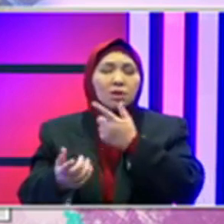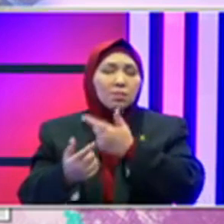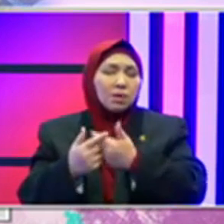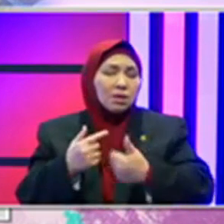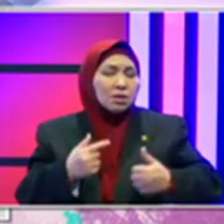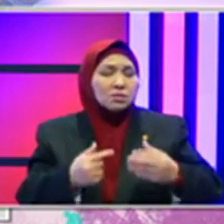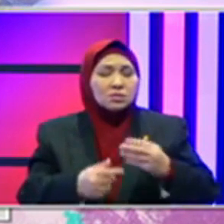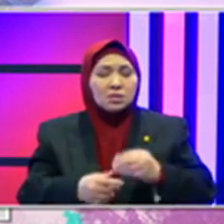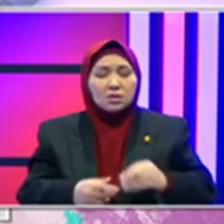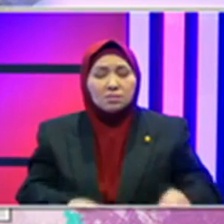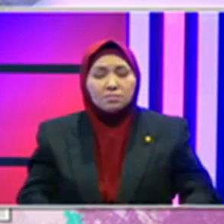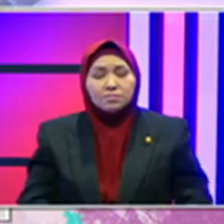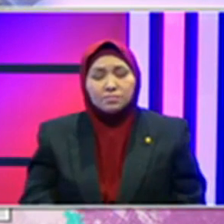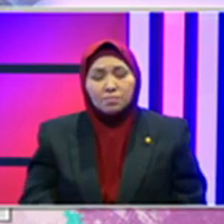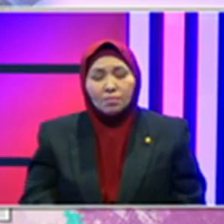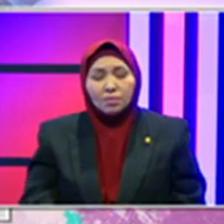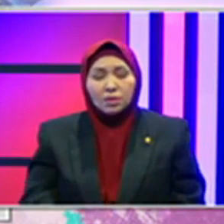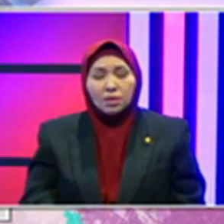شتى